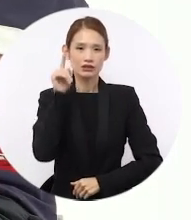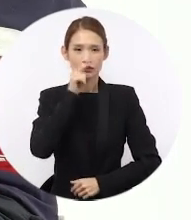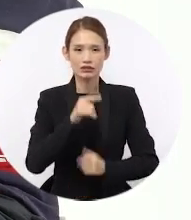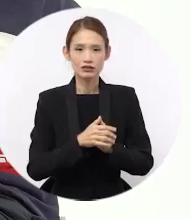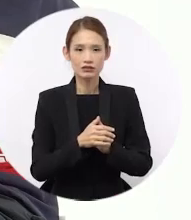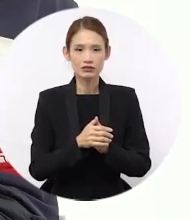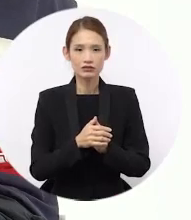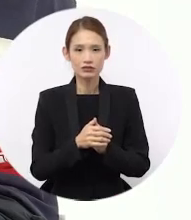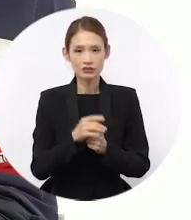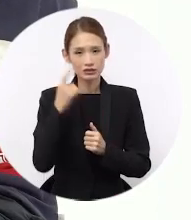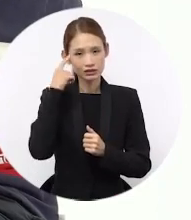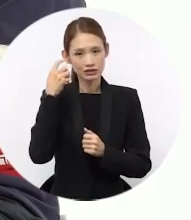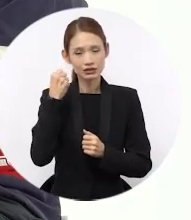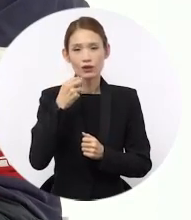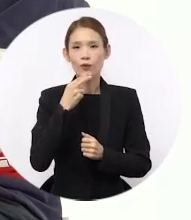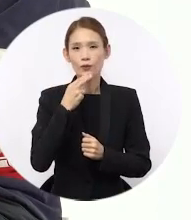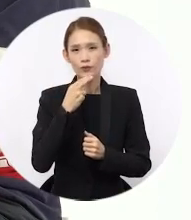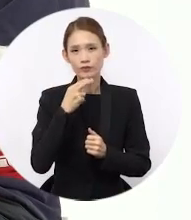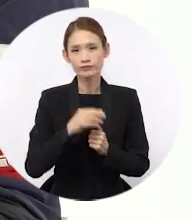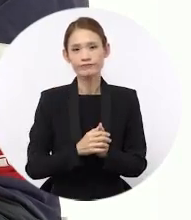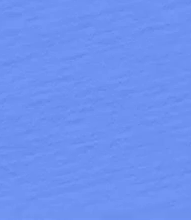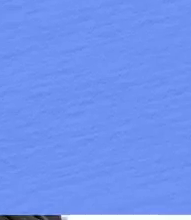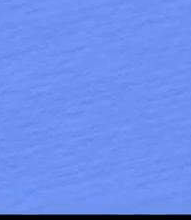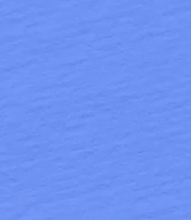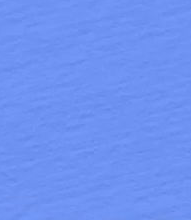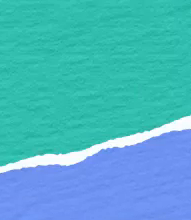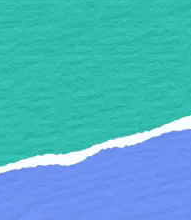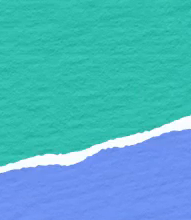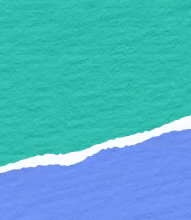인식이 잡혀있지 않았던 걸 알게 됐어요.